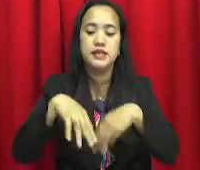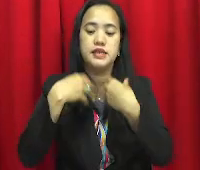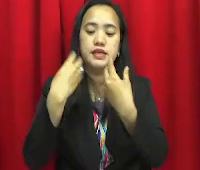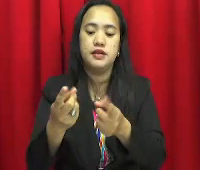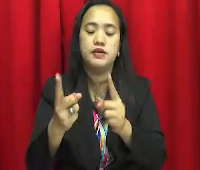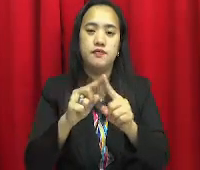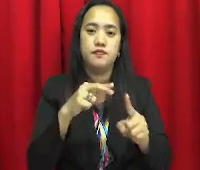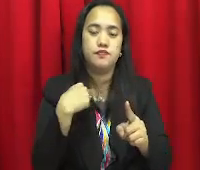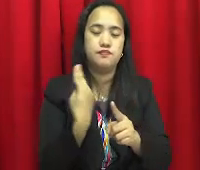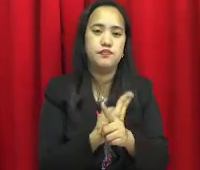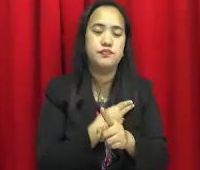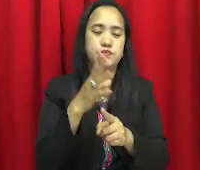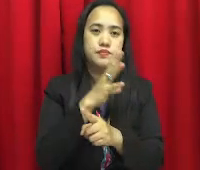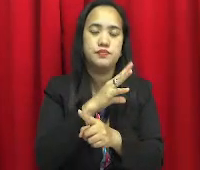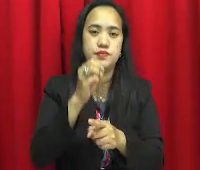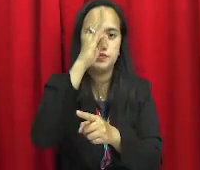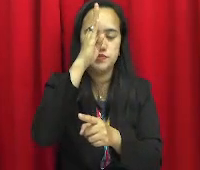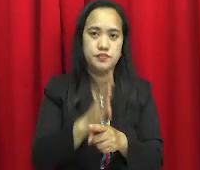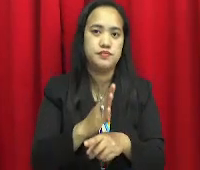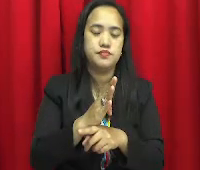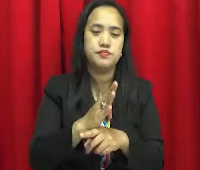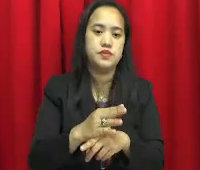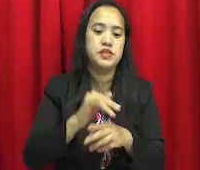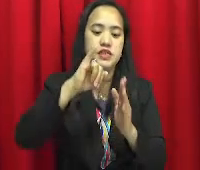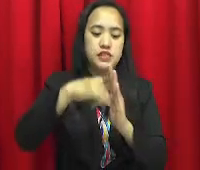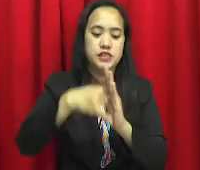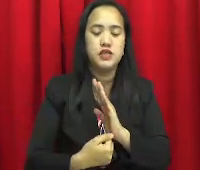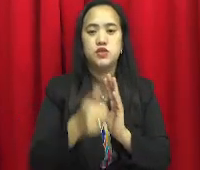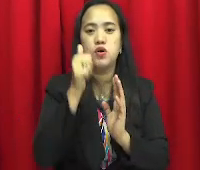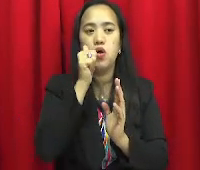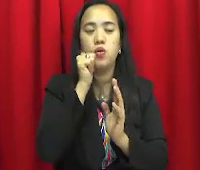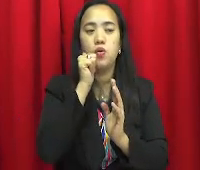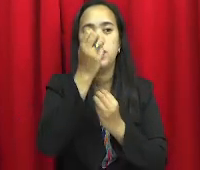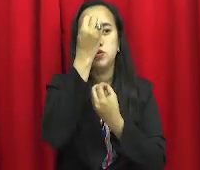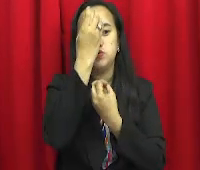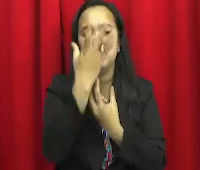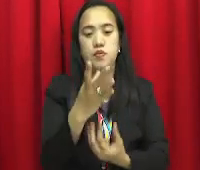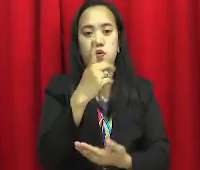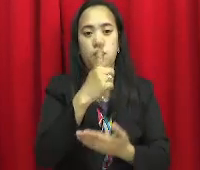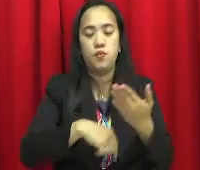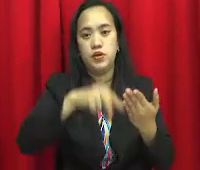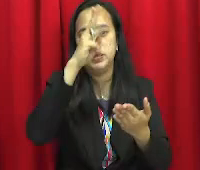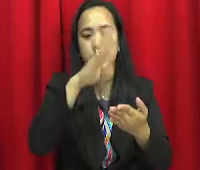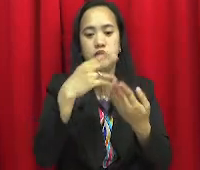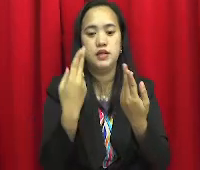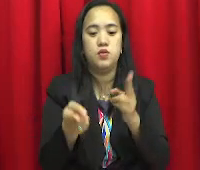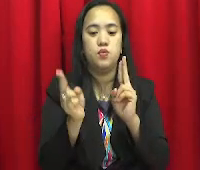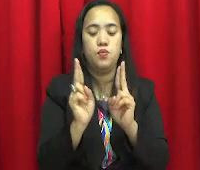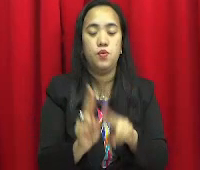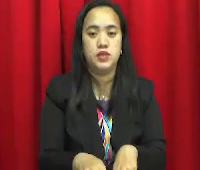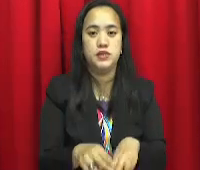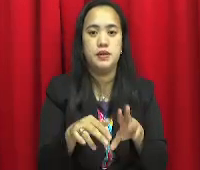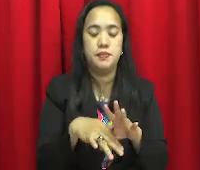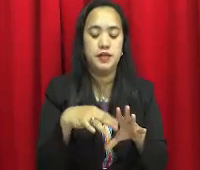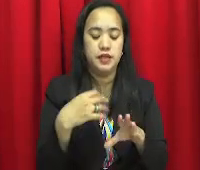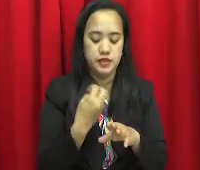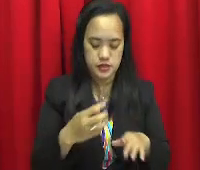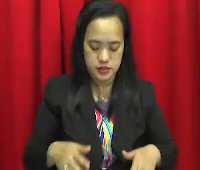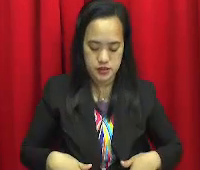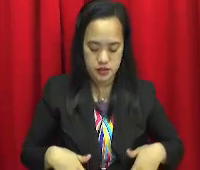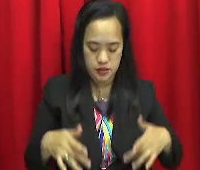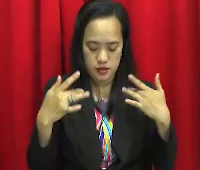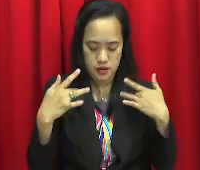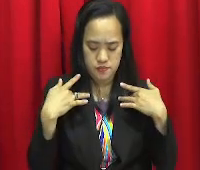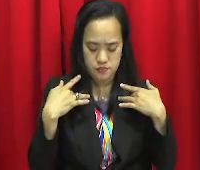naman tayo pababayaan ng Panginoon. Amen. Basta sumunod lang tayo sa kagustuhan niya. Although medyo minsan may resistance,